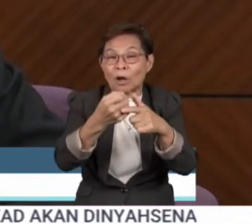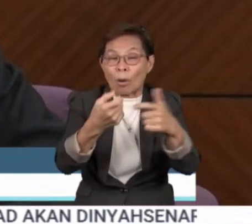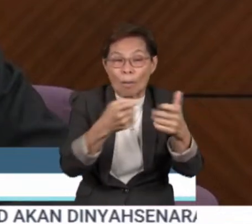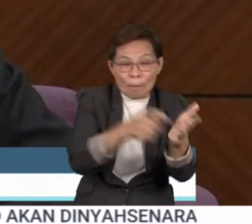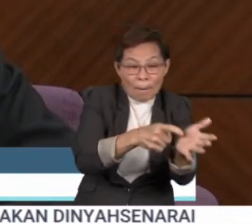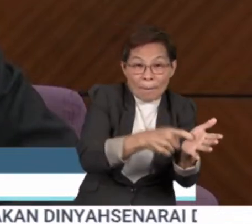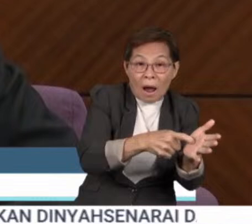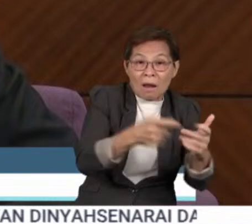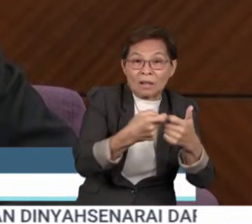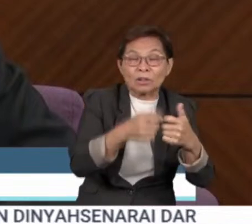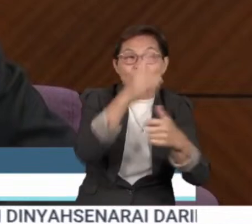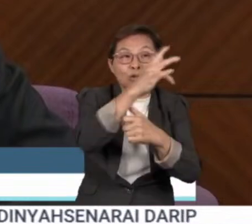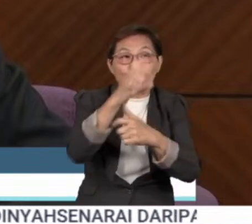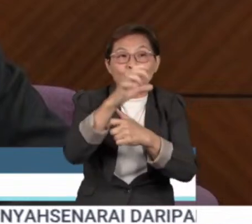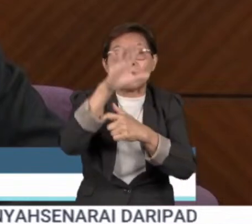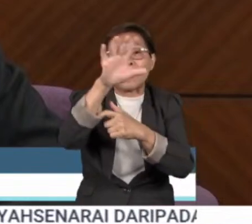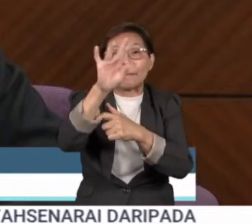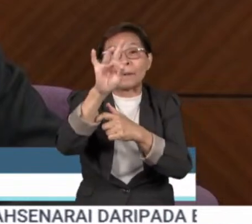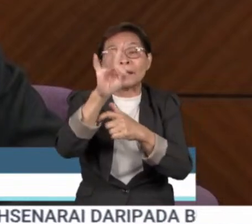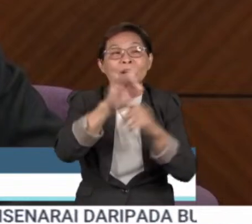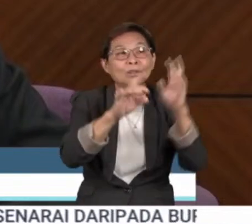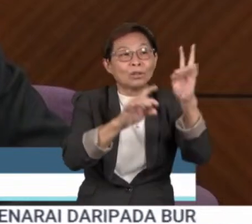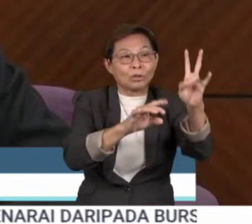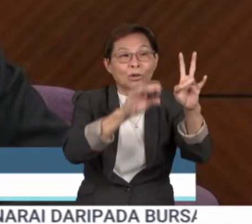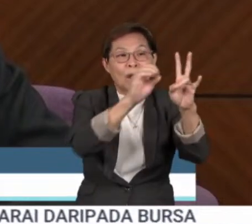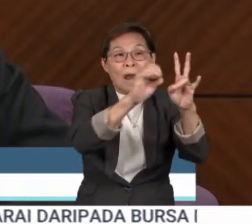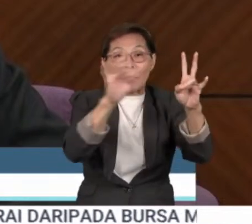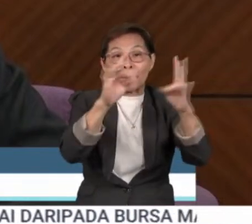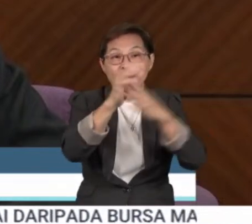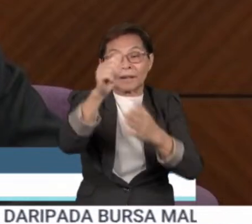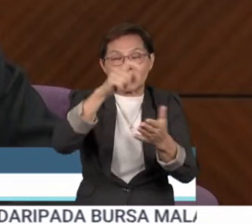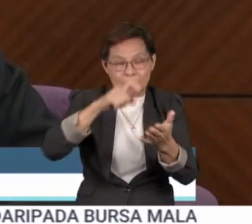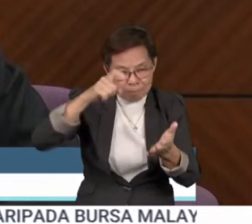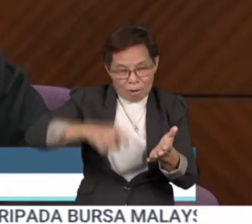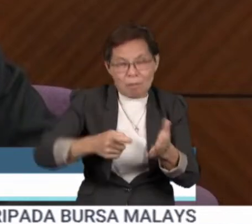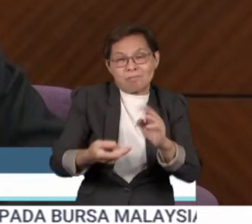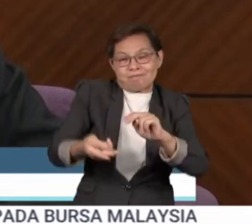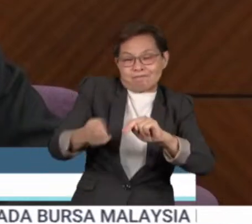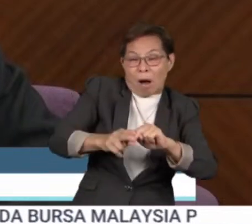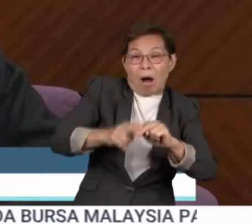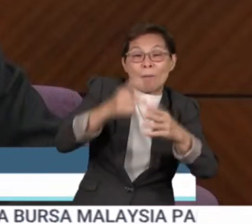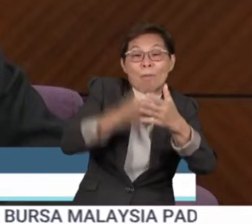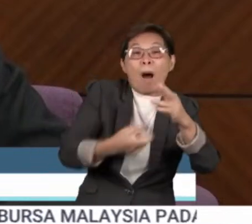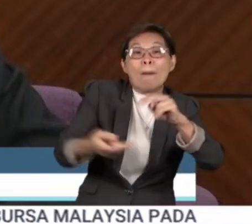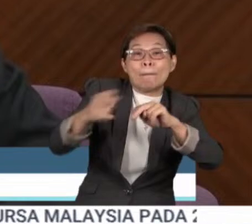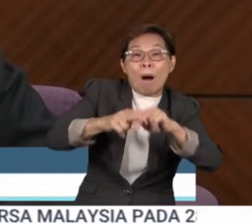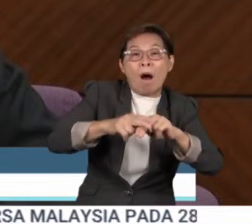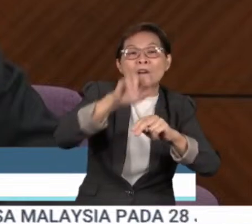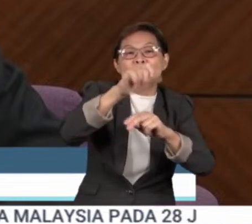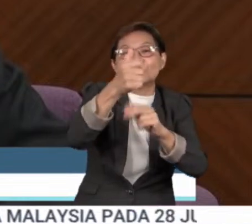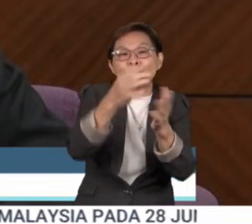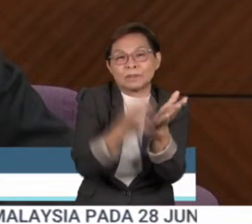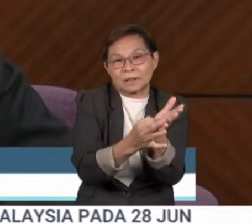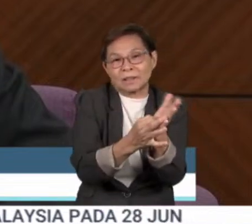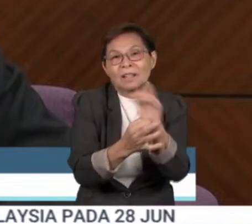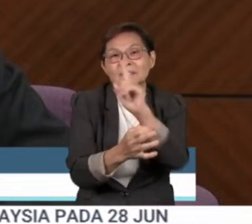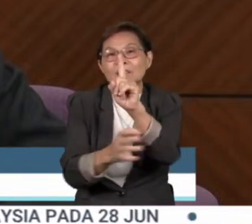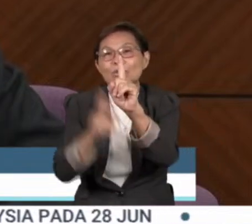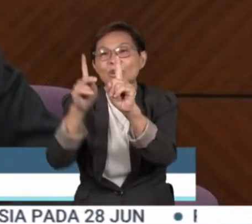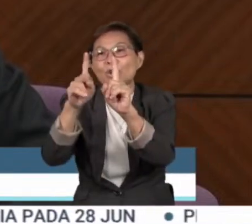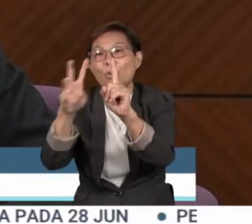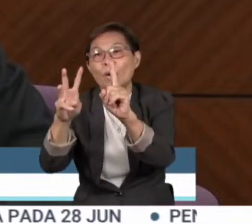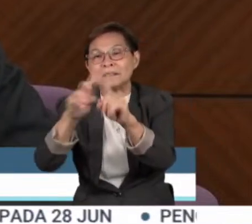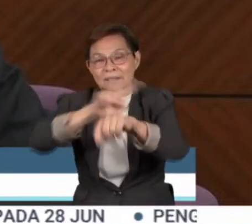elektrik minimum RM708 sebulan akan dikenakan surcharge pada kadar 10 sen per kilowatt